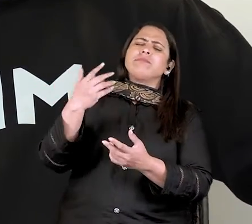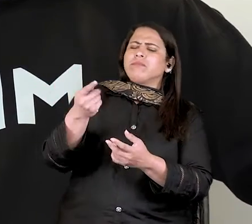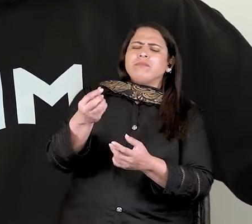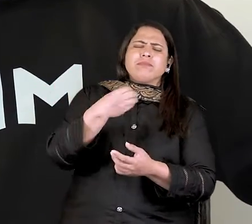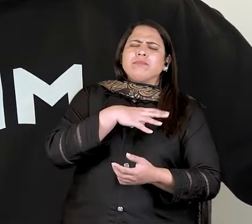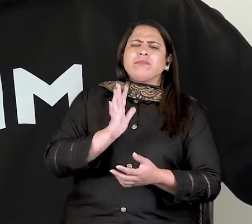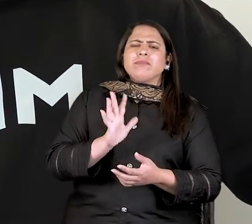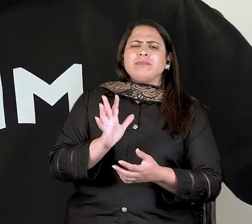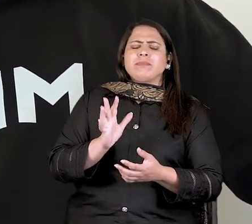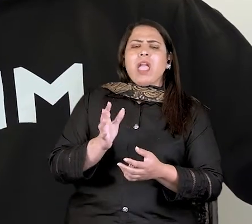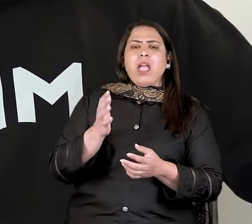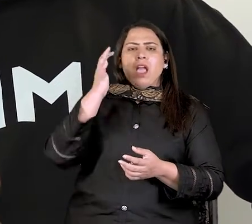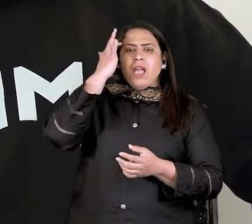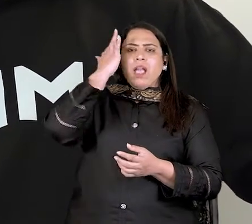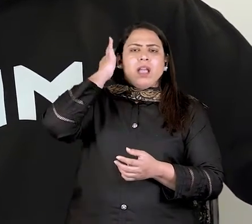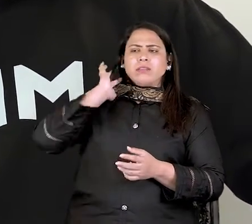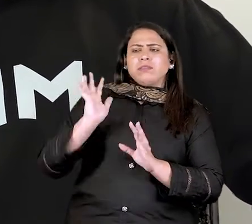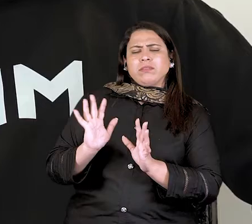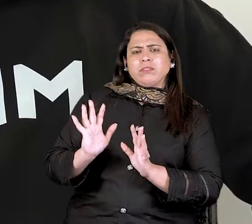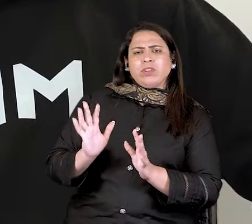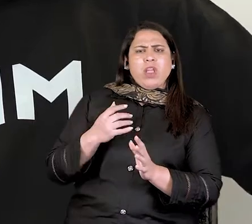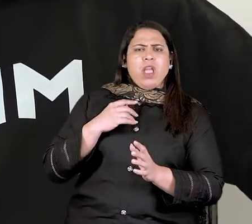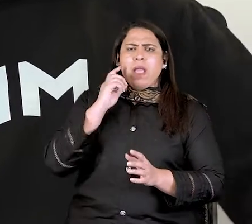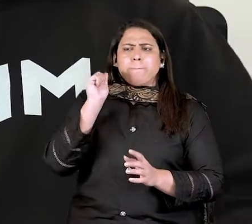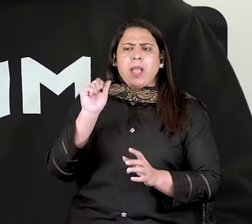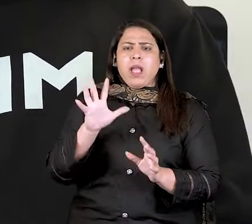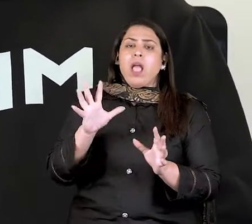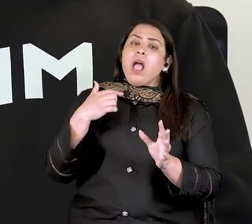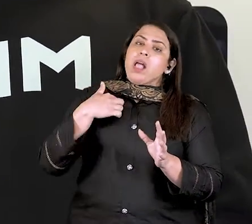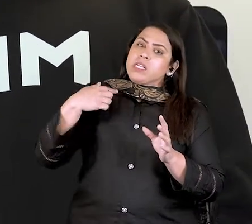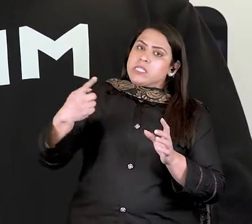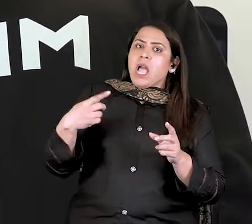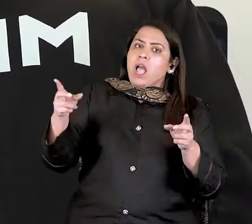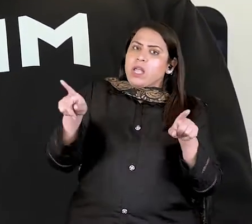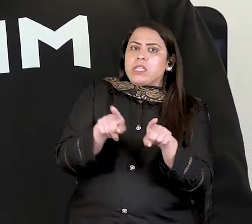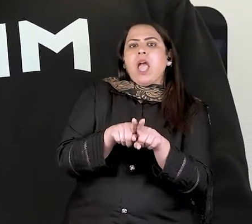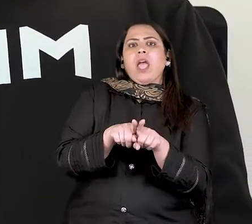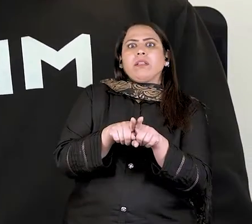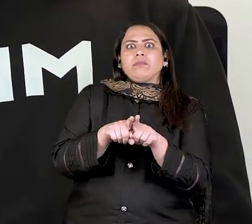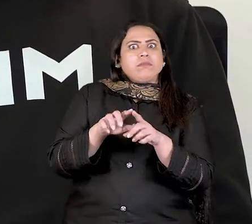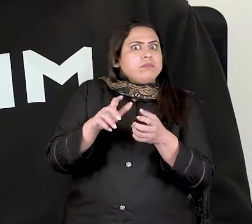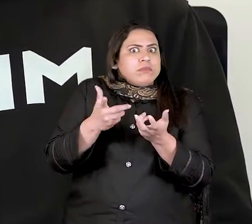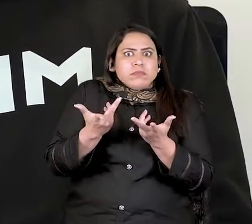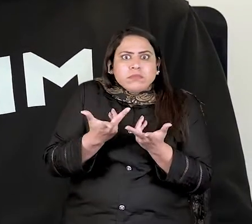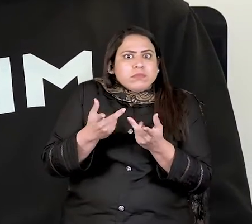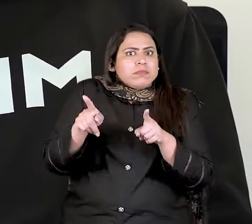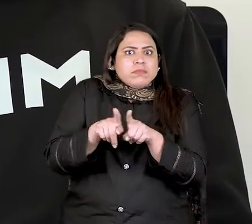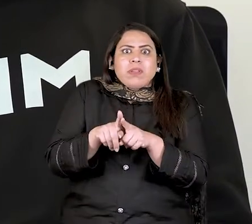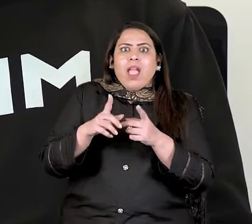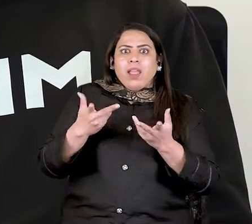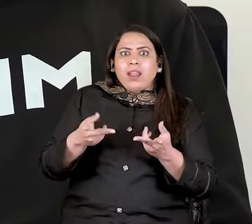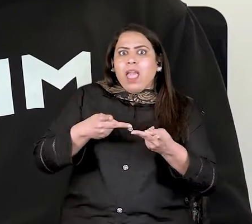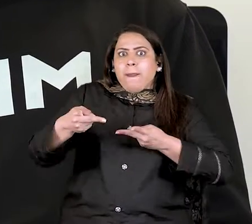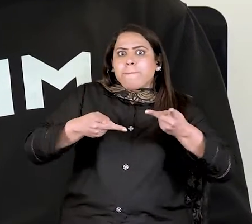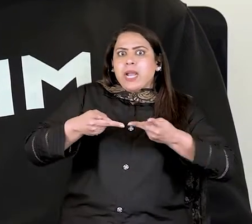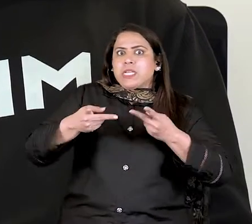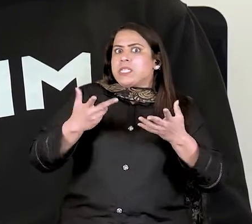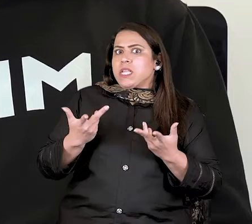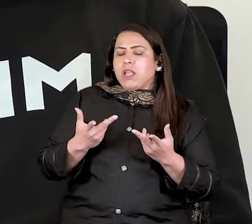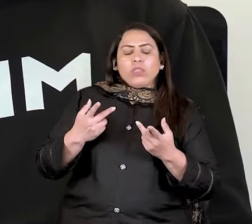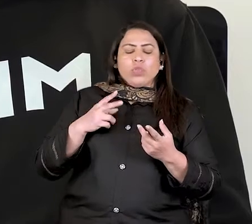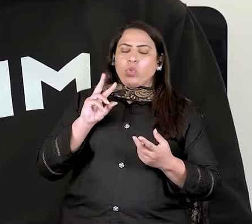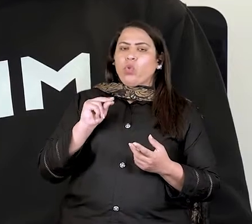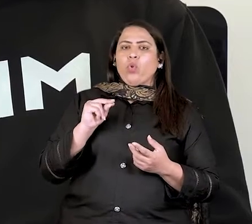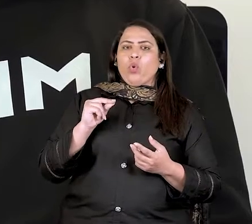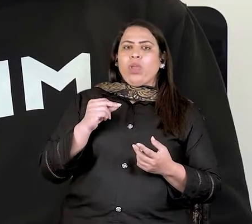says, Kashif bhai, master franchise आपको दी, कोई पैसा नहीं चाहिए. I'm like, master franchise नहीं चाहिए भाई, Omid भाई, आप मेरे साथ